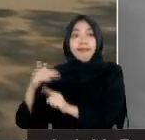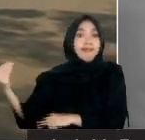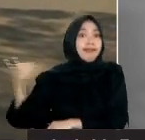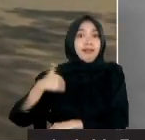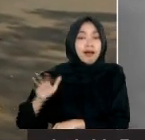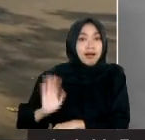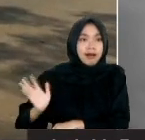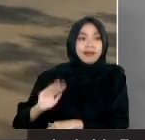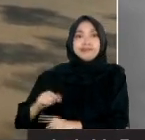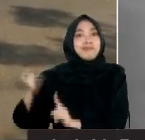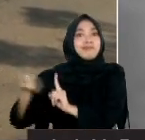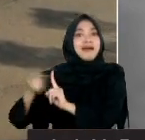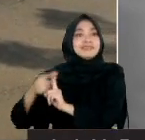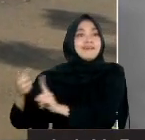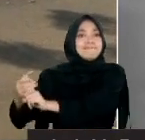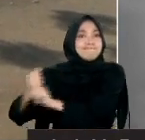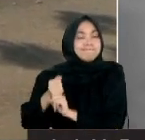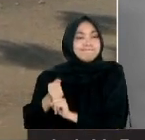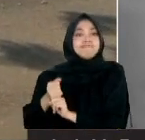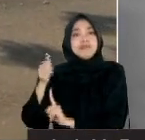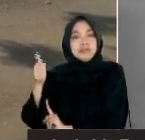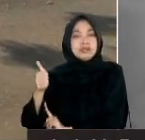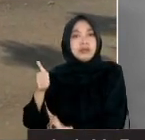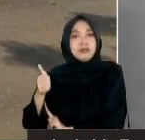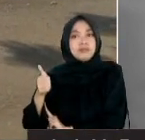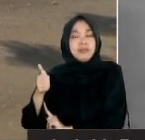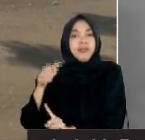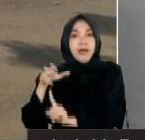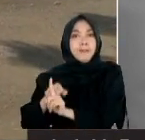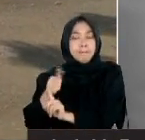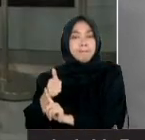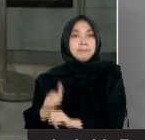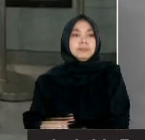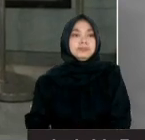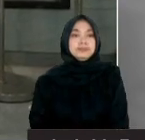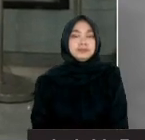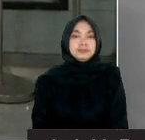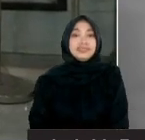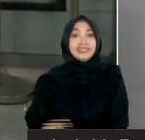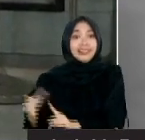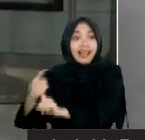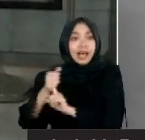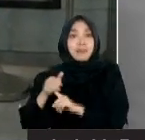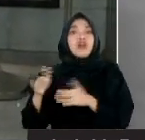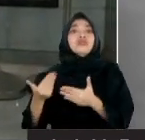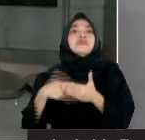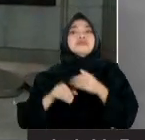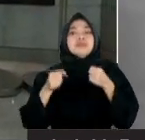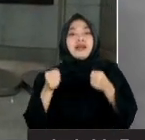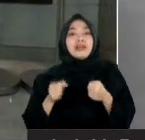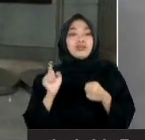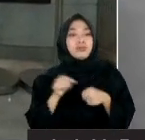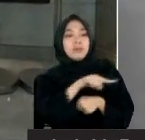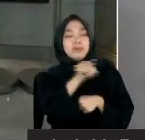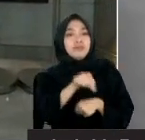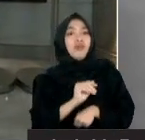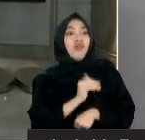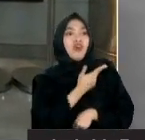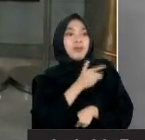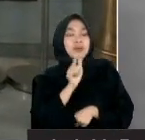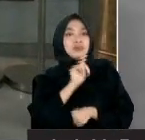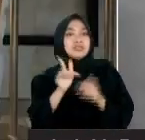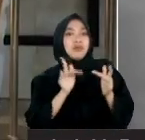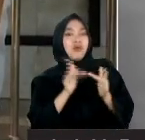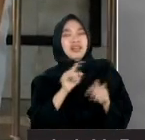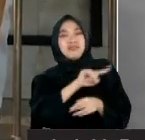akan melakukan upaya paksa berupa penangkapan dan kalau perlu penahanan, mengingat korban-korban akibat